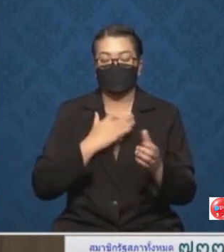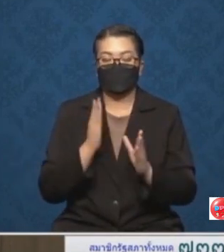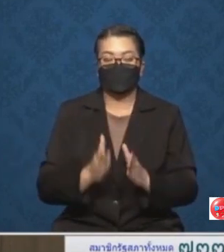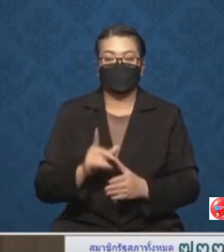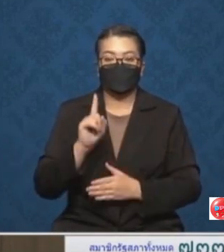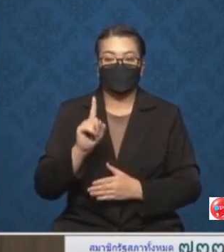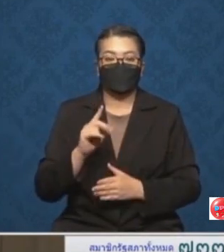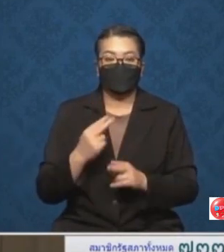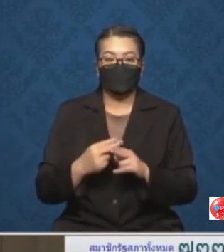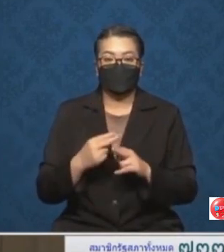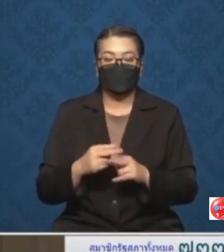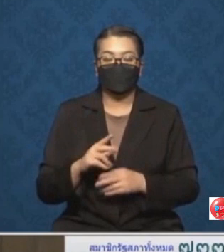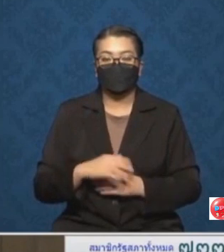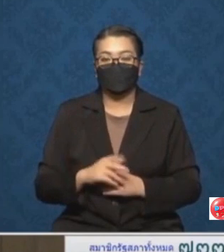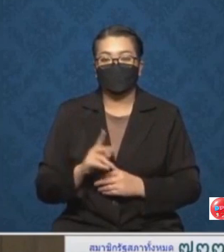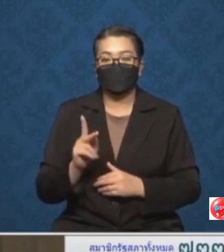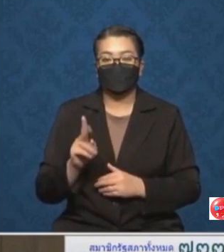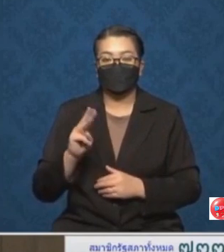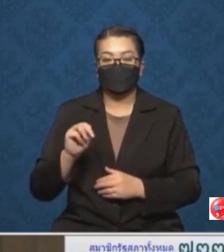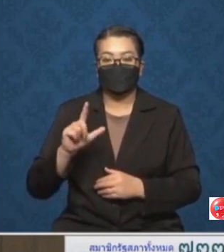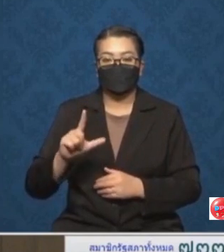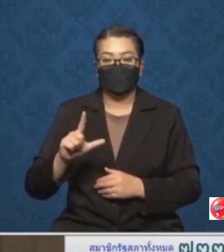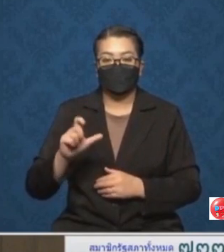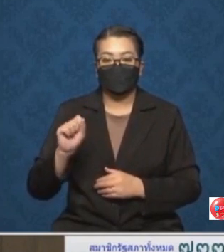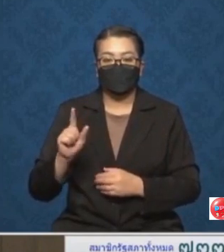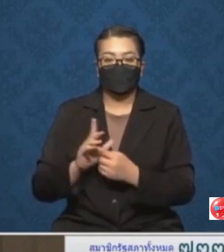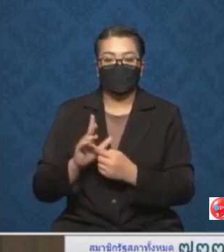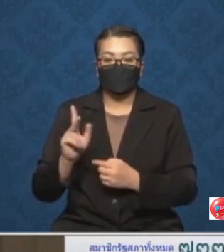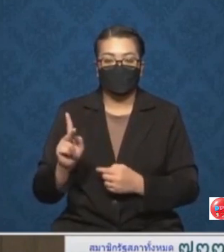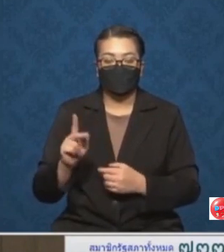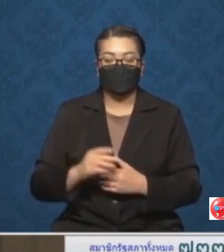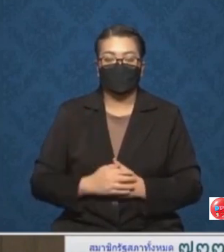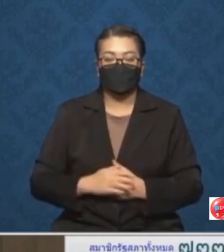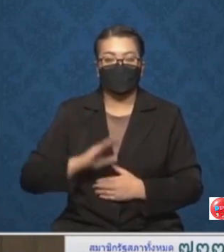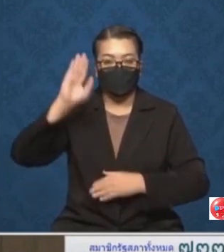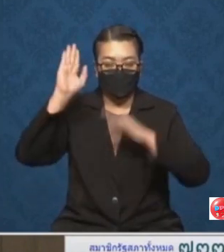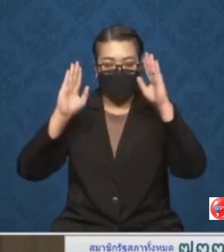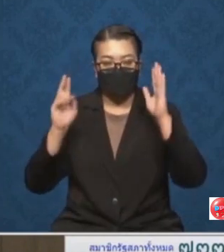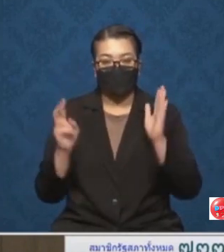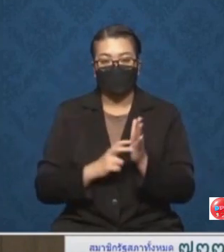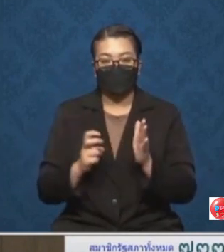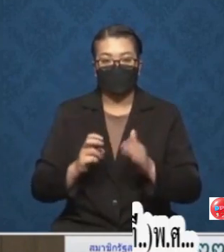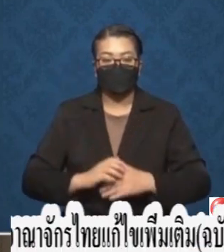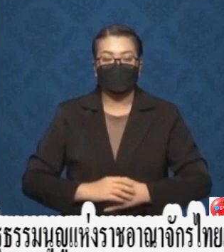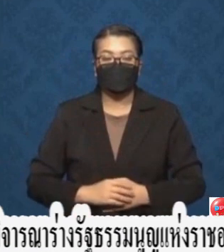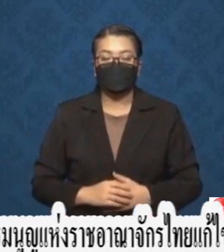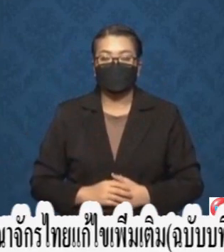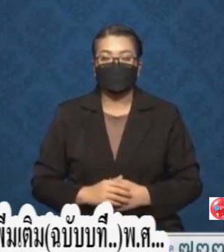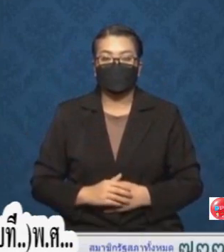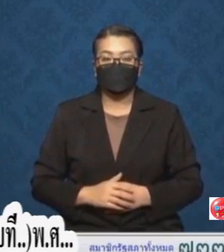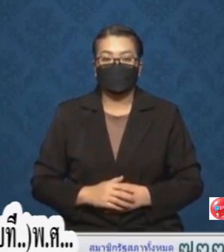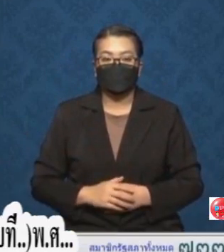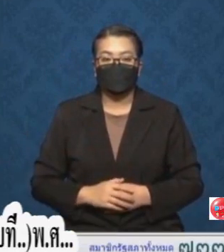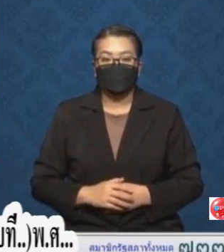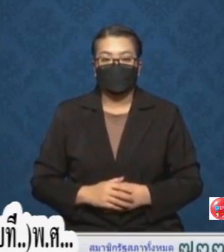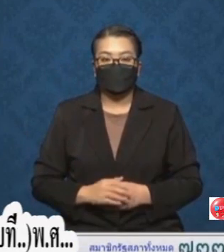านคือนายกมลศักดิ์ลีวามอขอผู้รับรองด้วยครับ ขอผู้รับรองนะครับครับผู้รับรอง10ท่